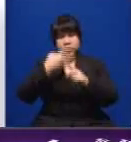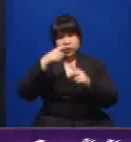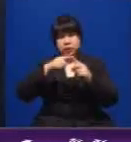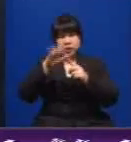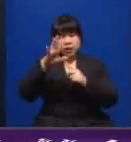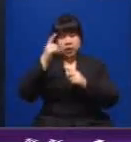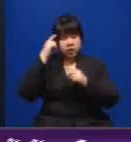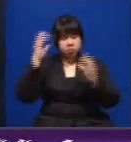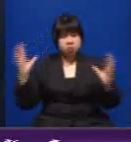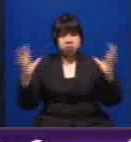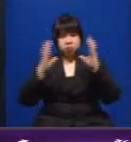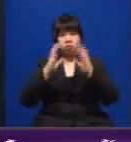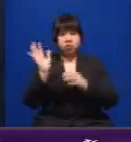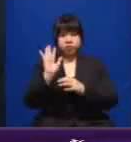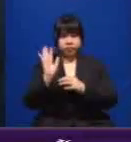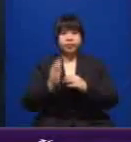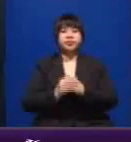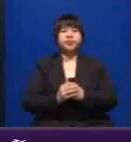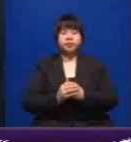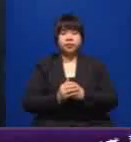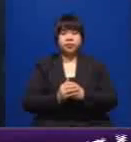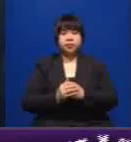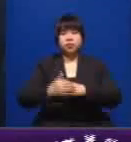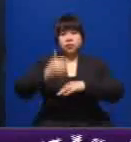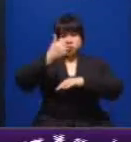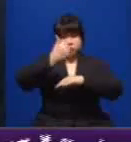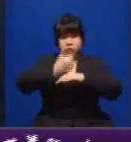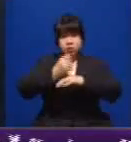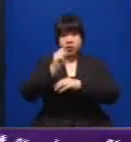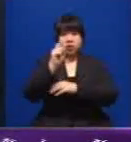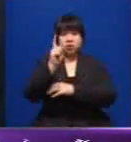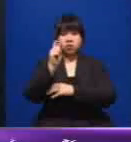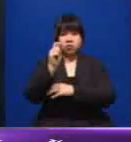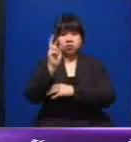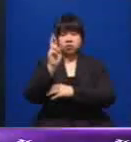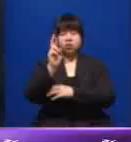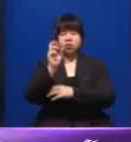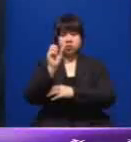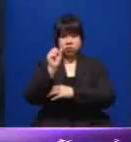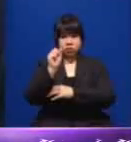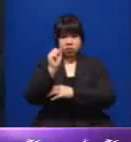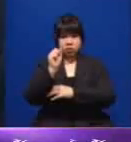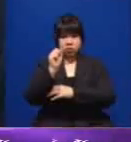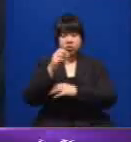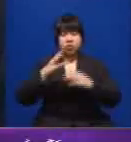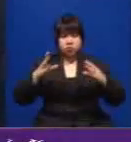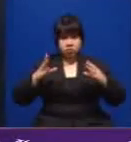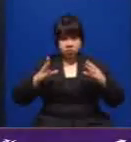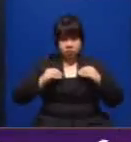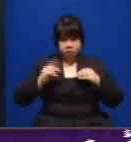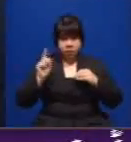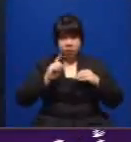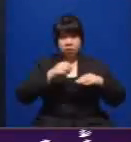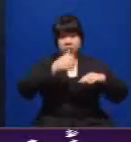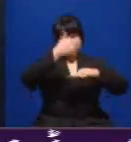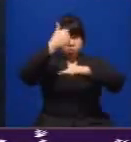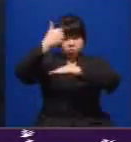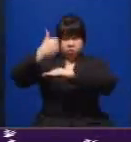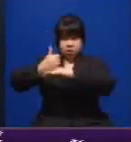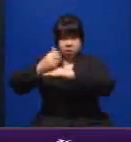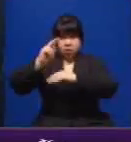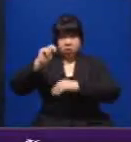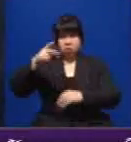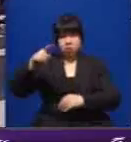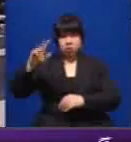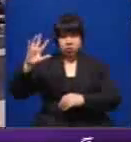ค่ะร้อยตำรวจเอกเฉลิมอยู่บำรุงในฐานะผู้อำนวยการสรสยอมรับว่าได้มีการเจรจากับแกนนำกลุ่มนป